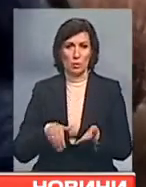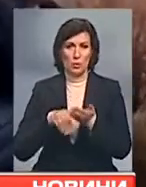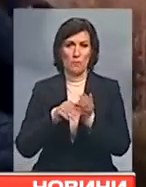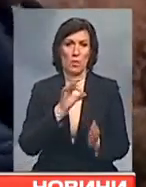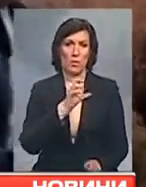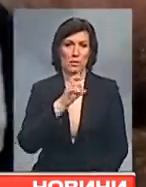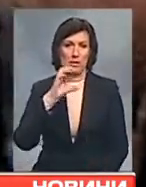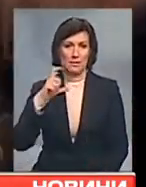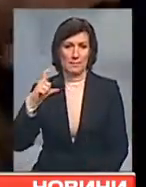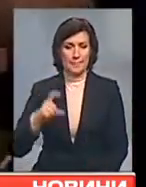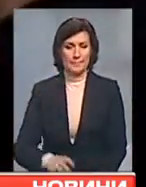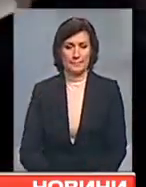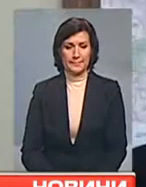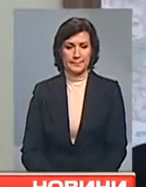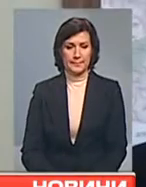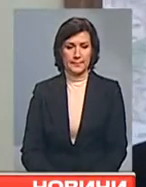в ОБСЄ.